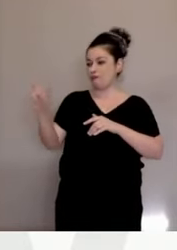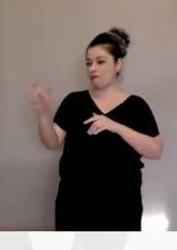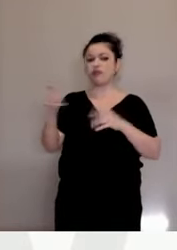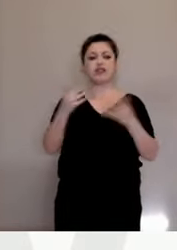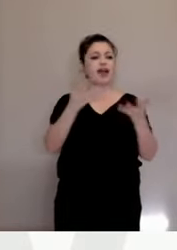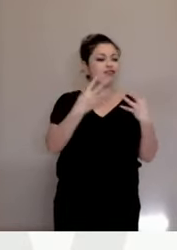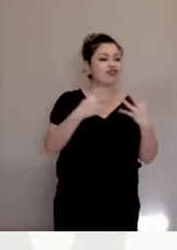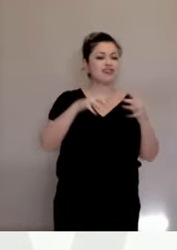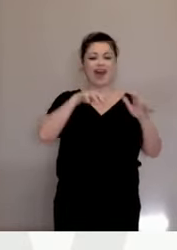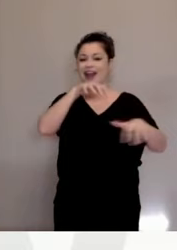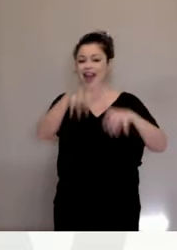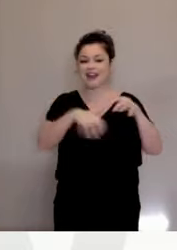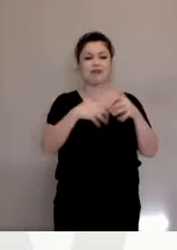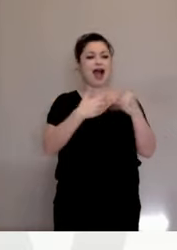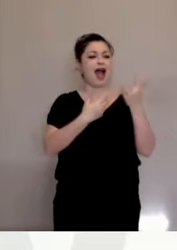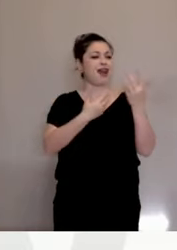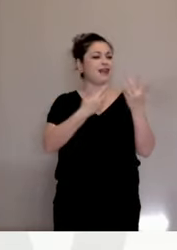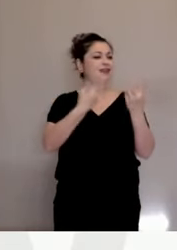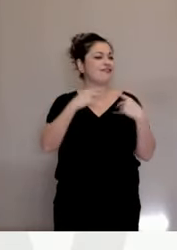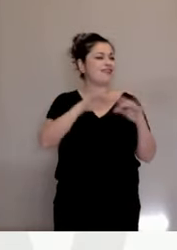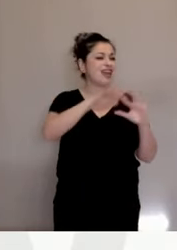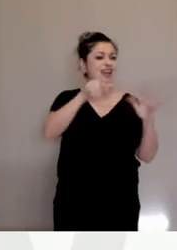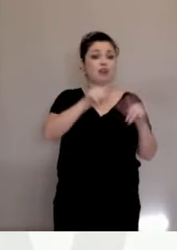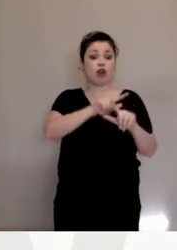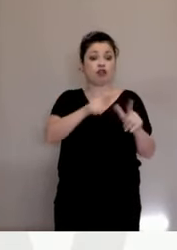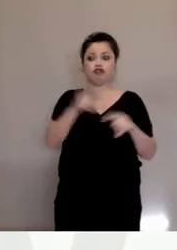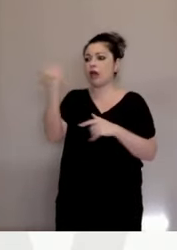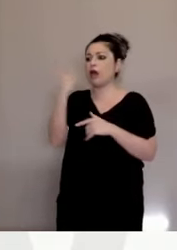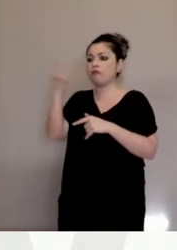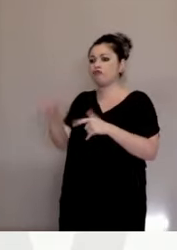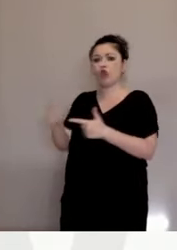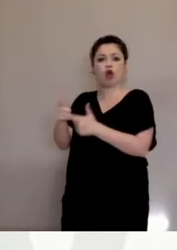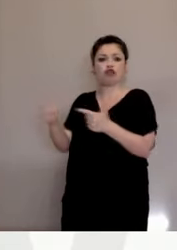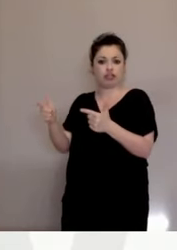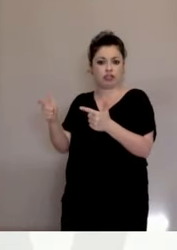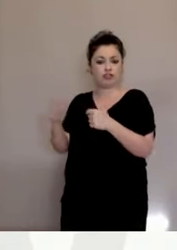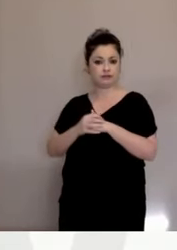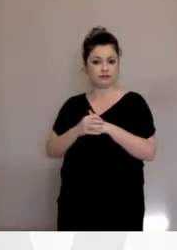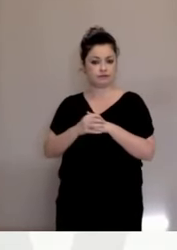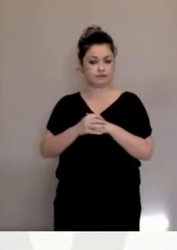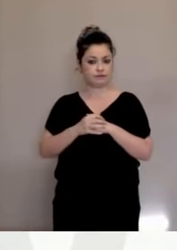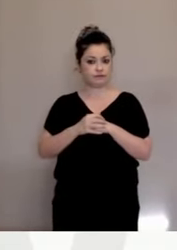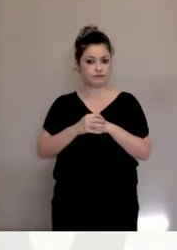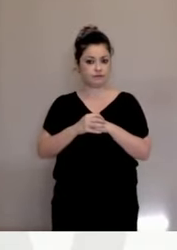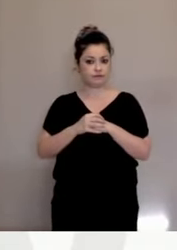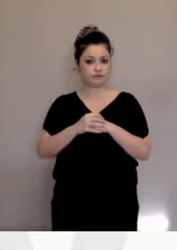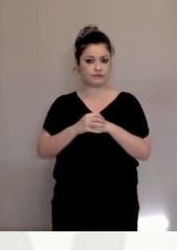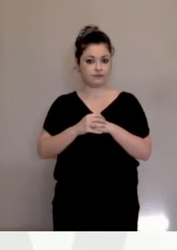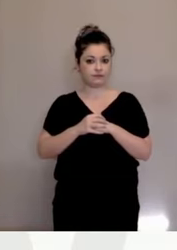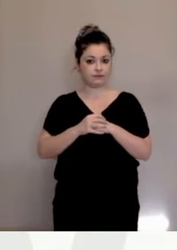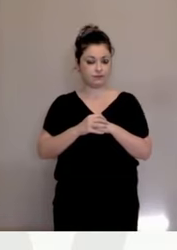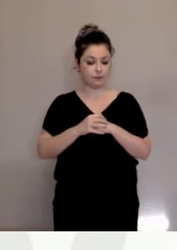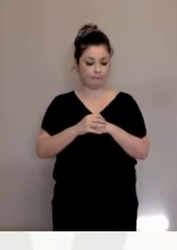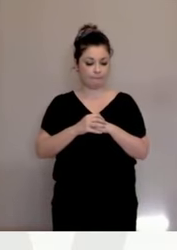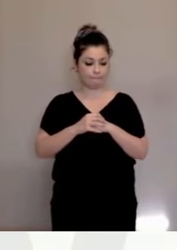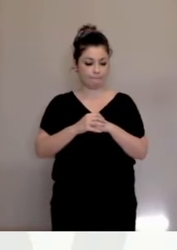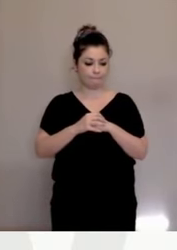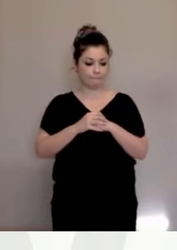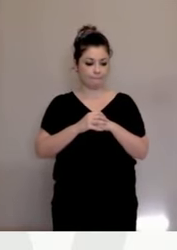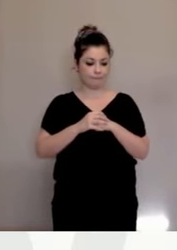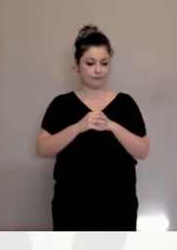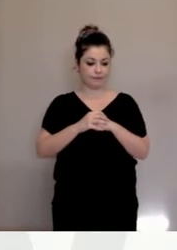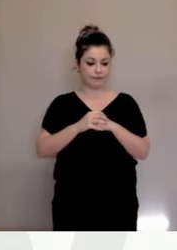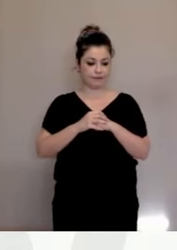vegetali, eccetera. Cioè, ancora una volta è il punto